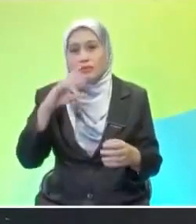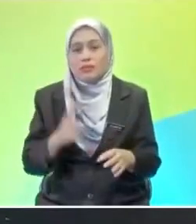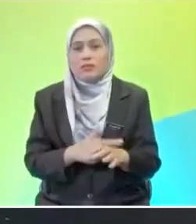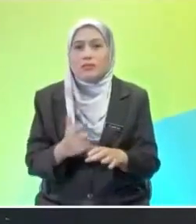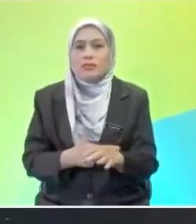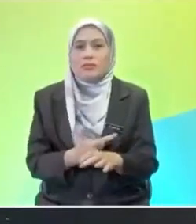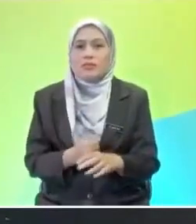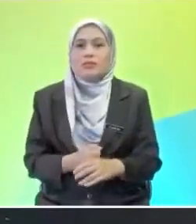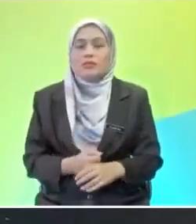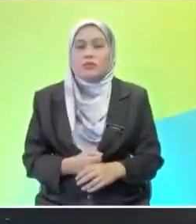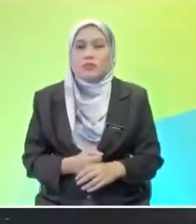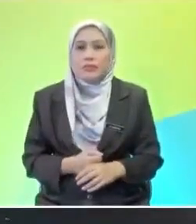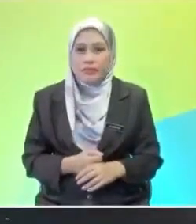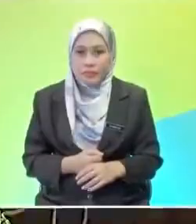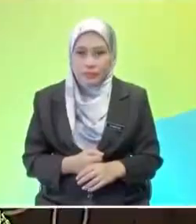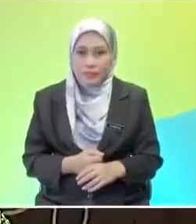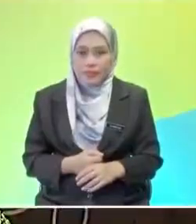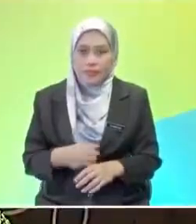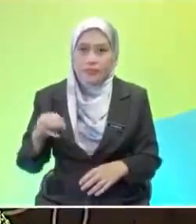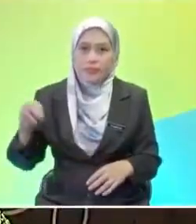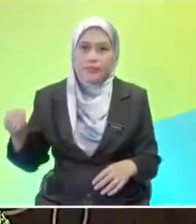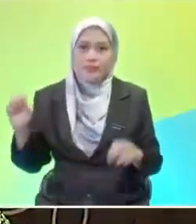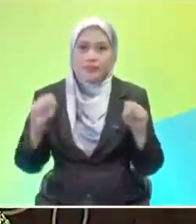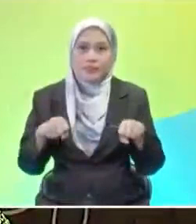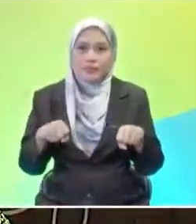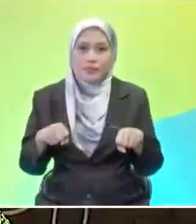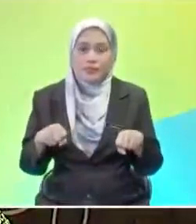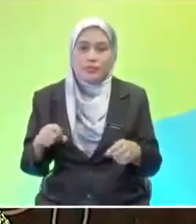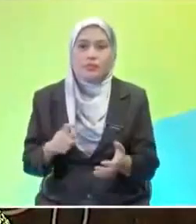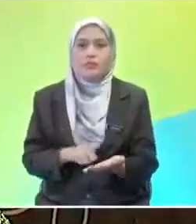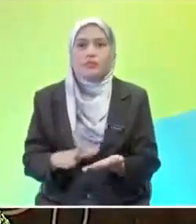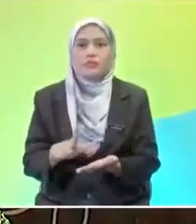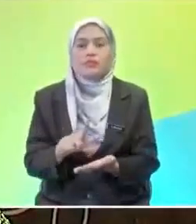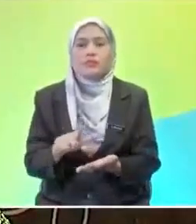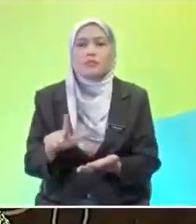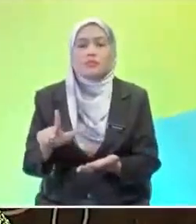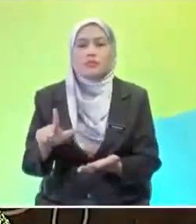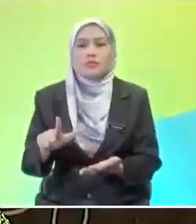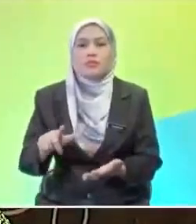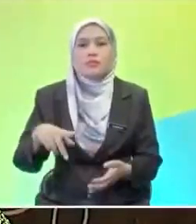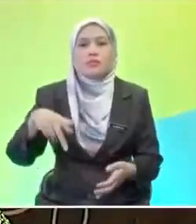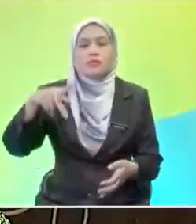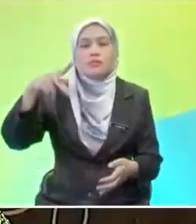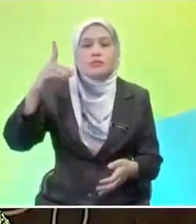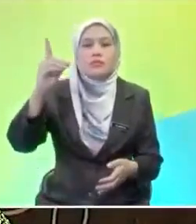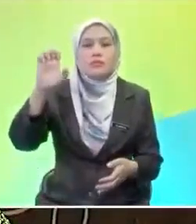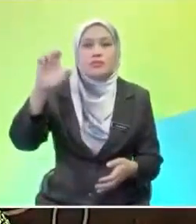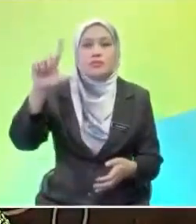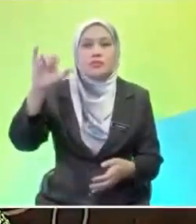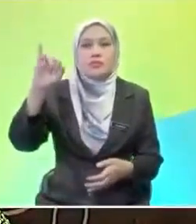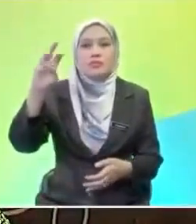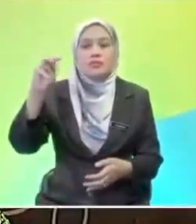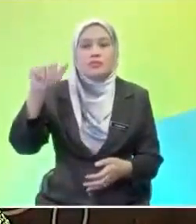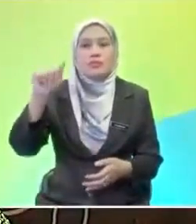ini, di manakah mereka boleh akses cikgu? Okey, murid-murid boleh melayari portal Delima KPM untuk mendapatkan segala maklumat pembelajaran